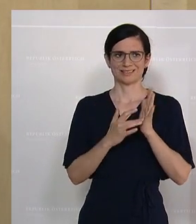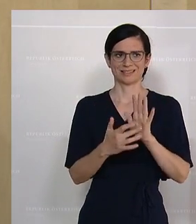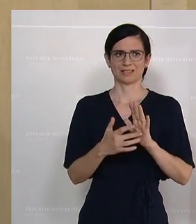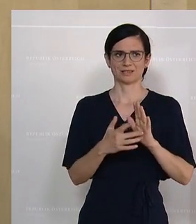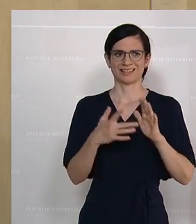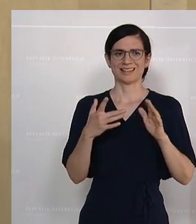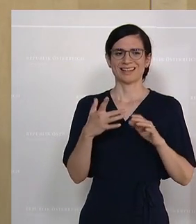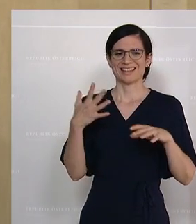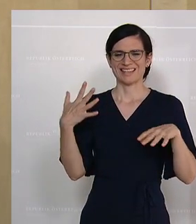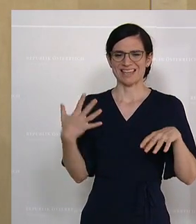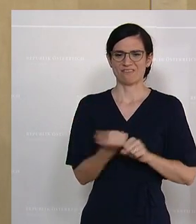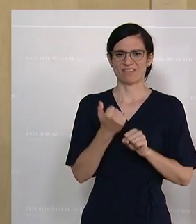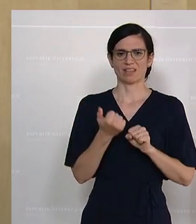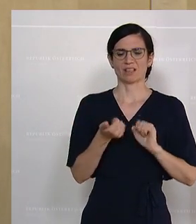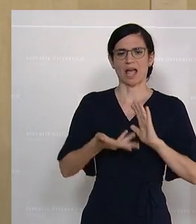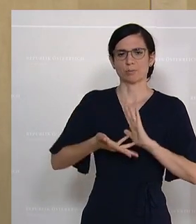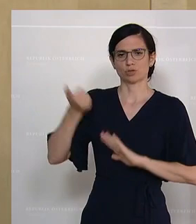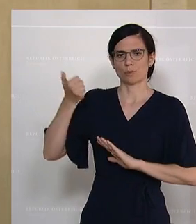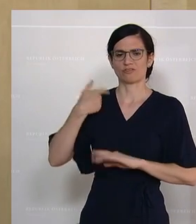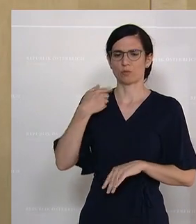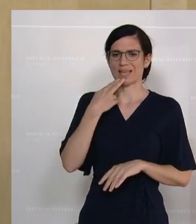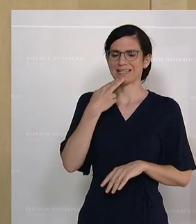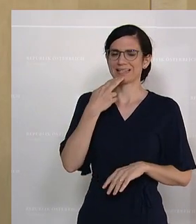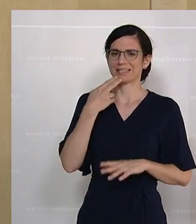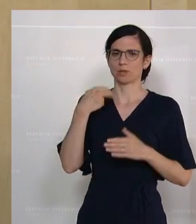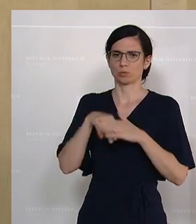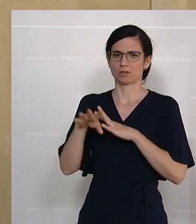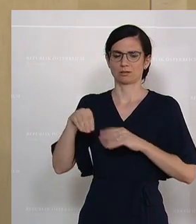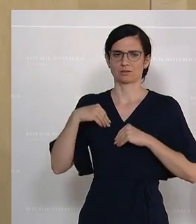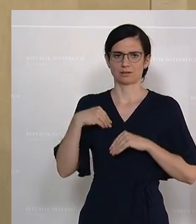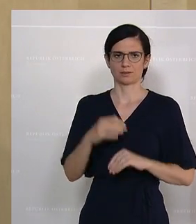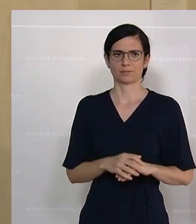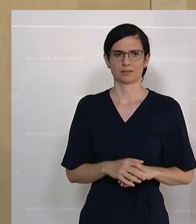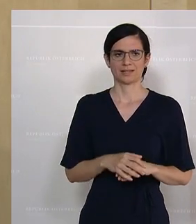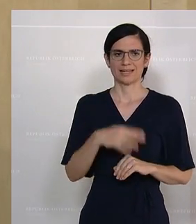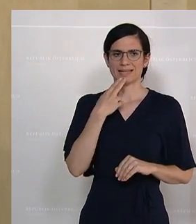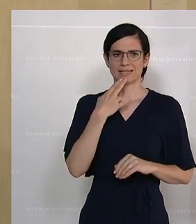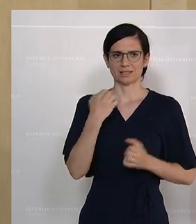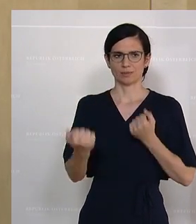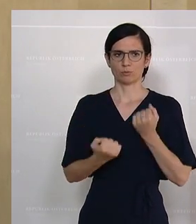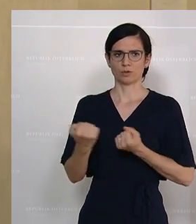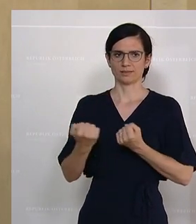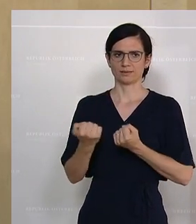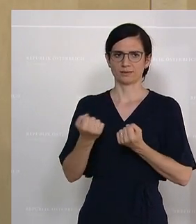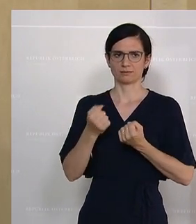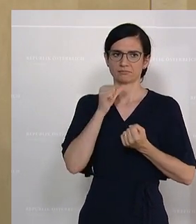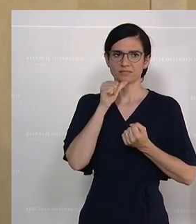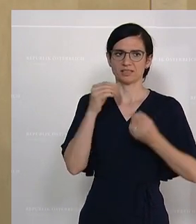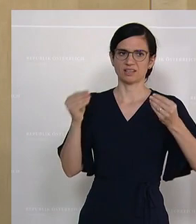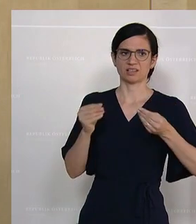gewinnabschöpfungen zu machen bei energieunternehmen jetzt ist energiepolitik nicht etwas